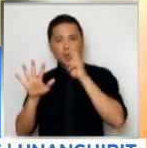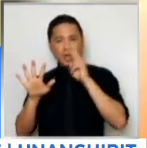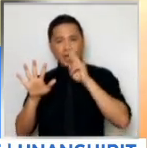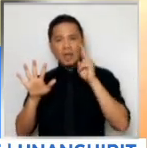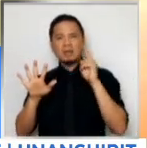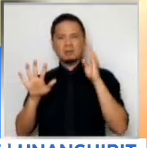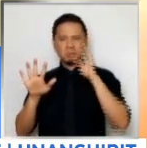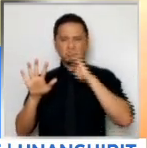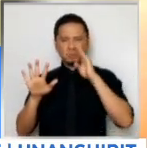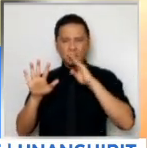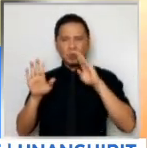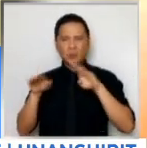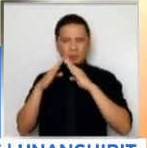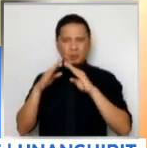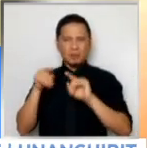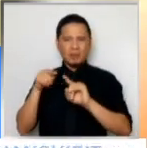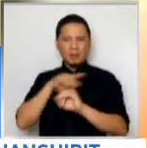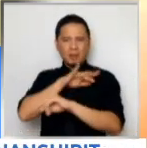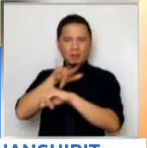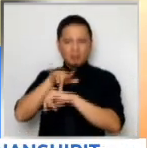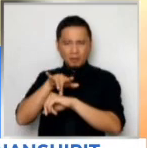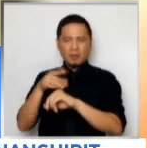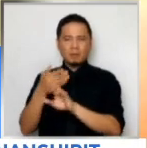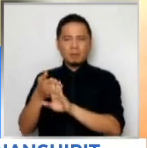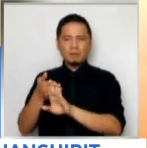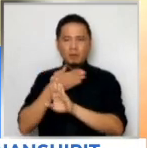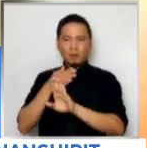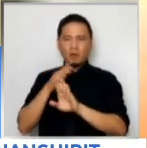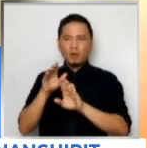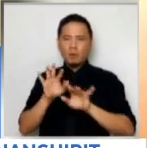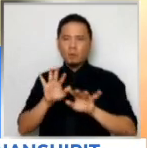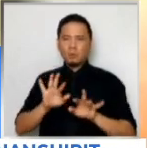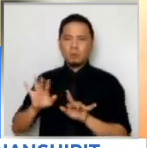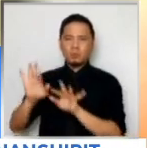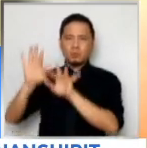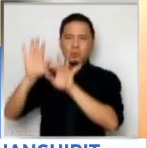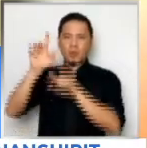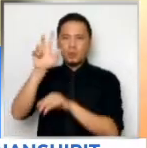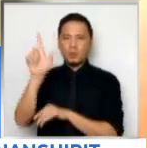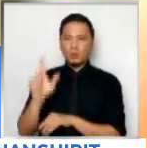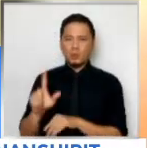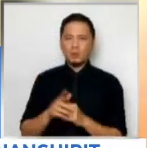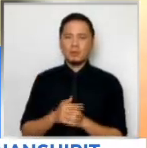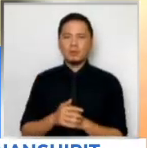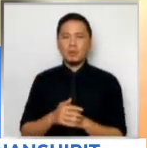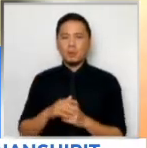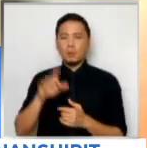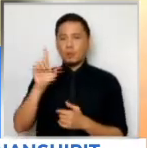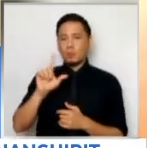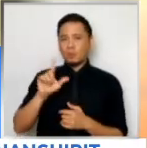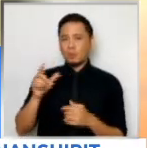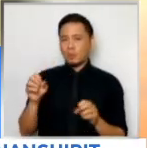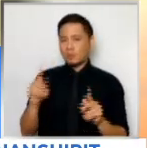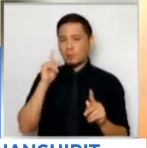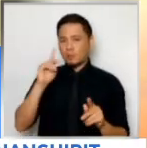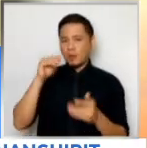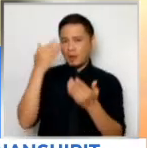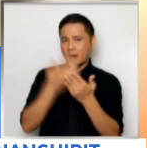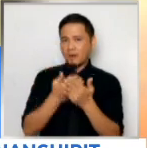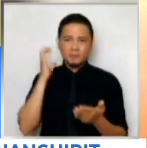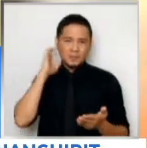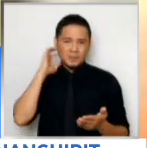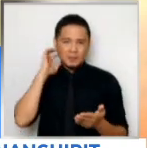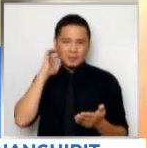bago tuluyang pumunta ng Luzon. Mababa na po ang chance ng tumama ang bagyo dyan sa may Visayas o sa Mindanao, mga kapuso. Pero sa